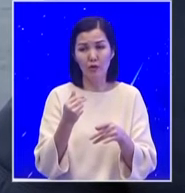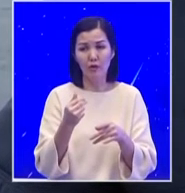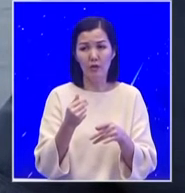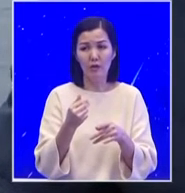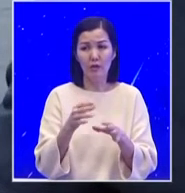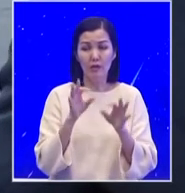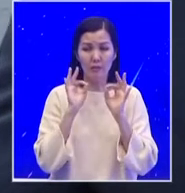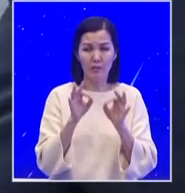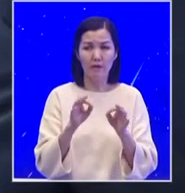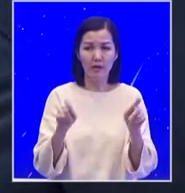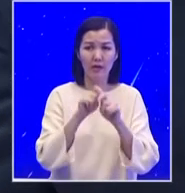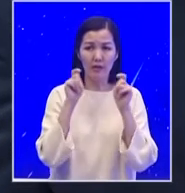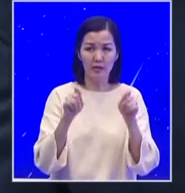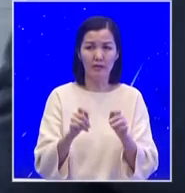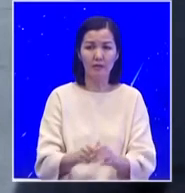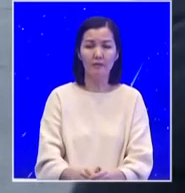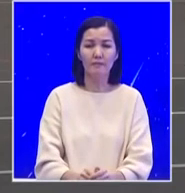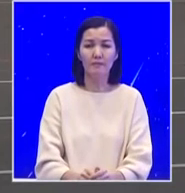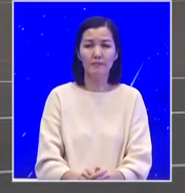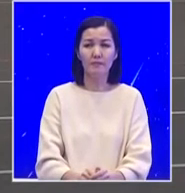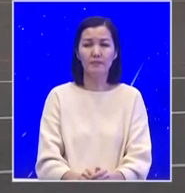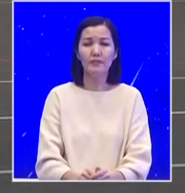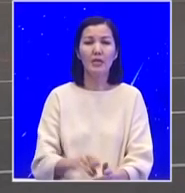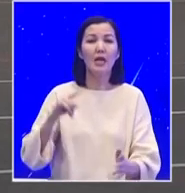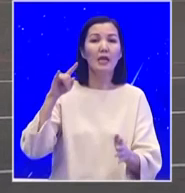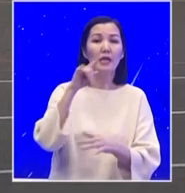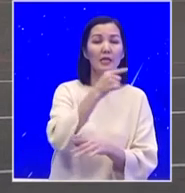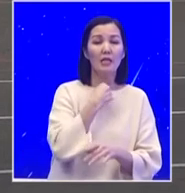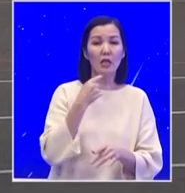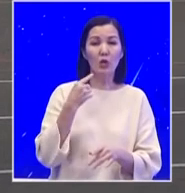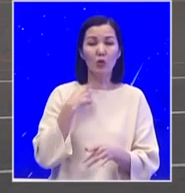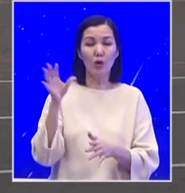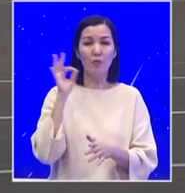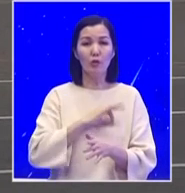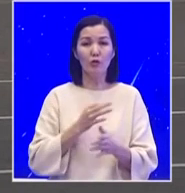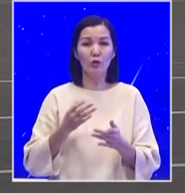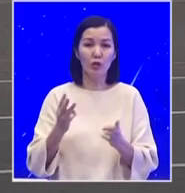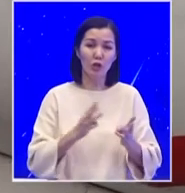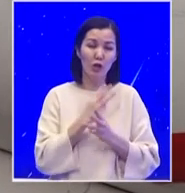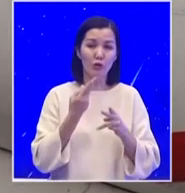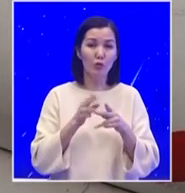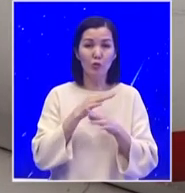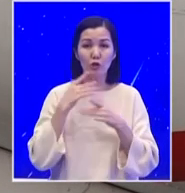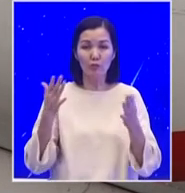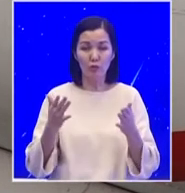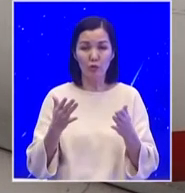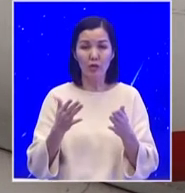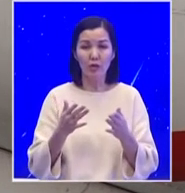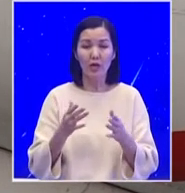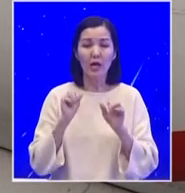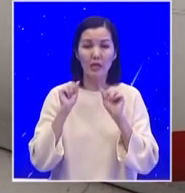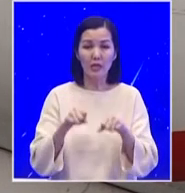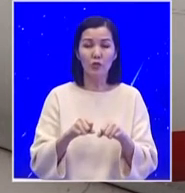Ушарал открыт очень вовремя. Рейсы Талдыкурган-Ушарал пользуются спросом у местного населения ввиду своей